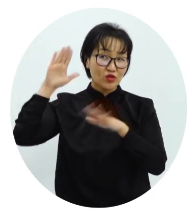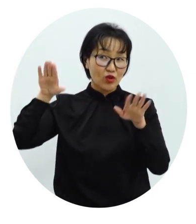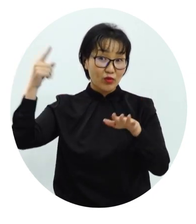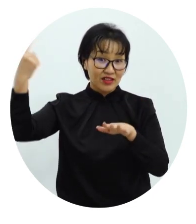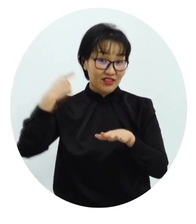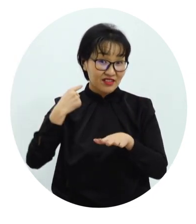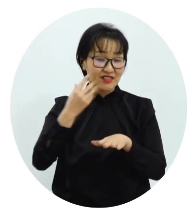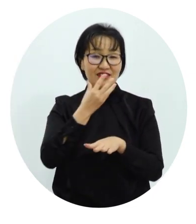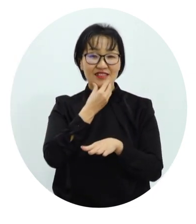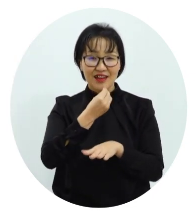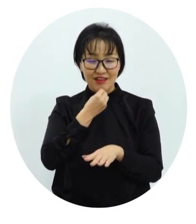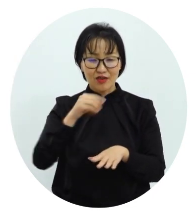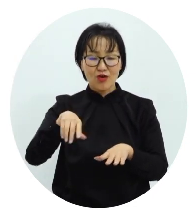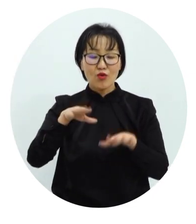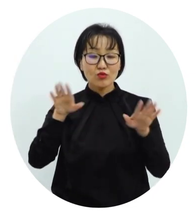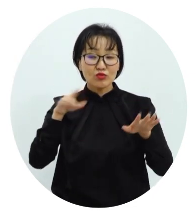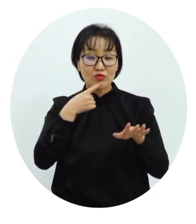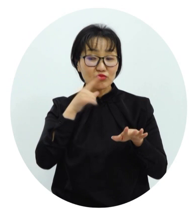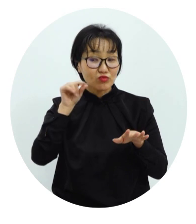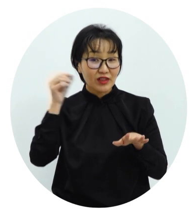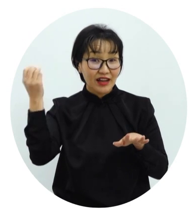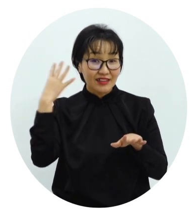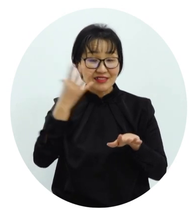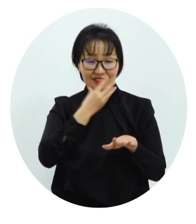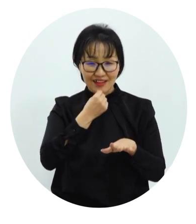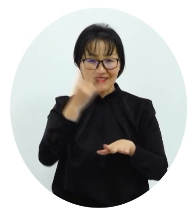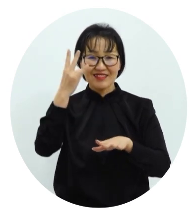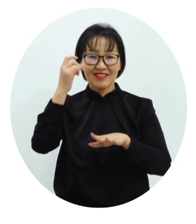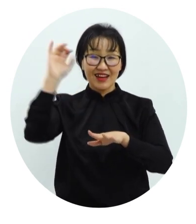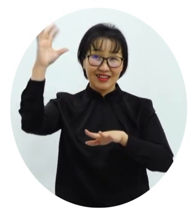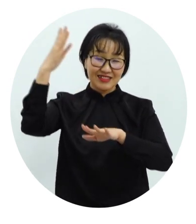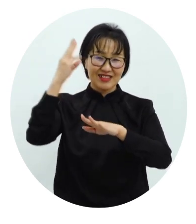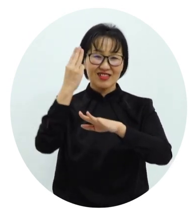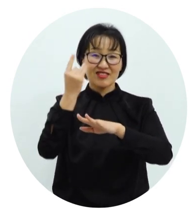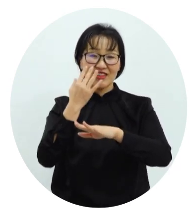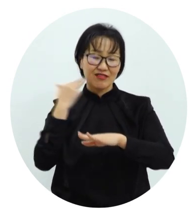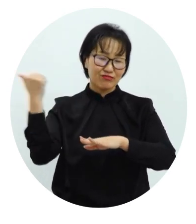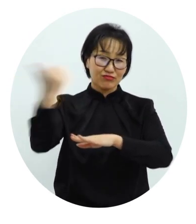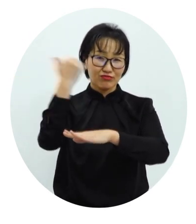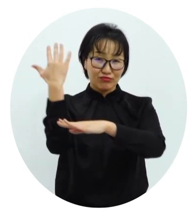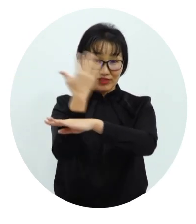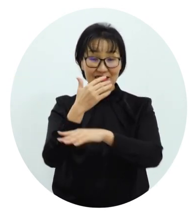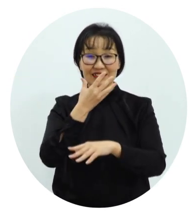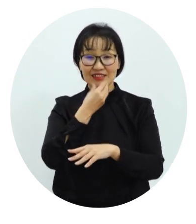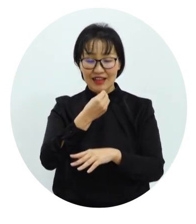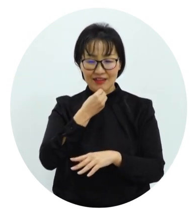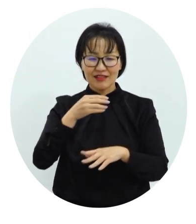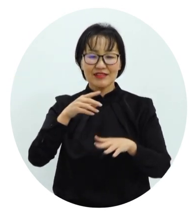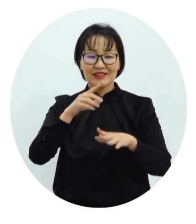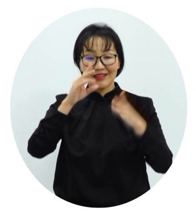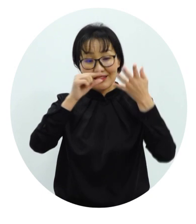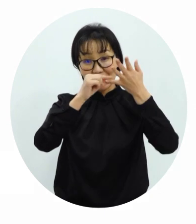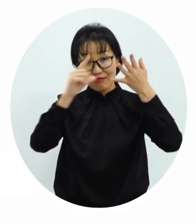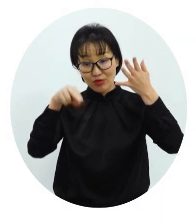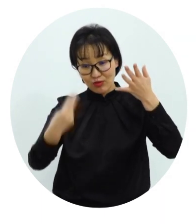сайхан, үүлсийн дунд ганганах сайхан, наран шаргалтаж тоортоглох сайхан, навчсийн шар шуурга